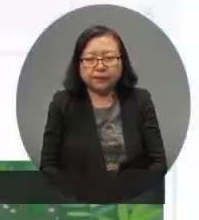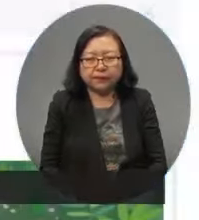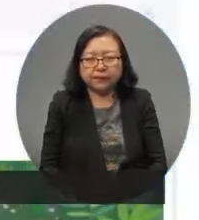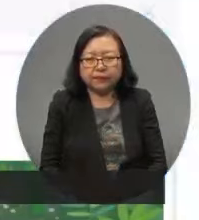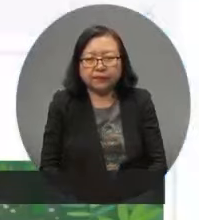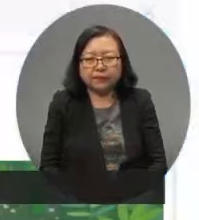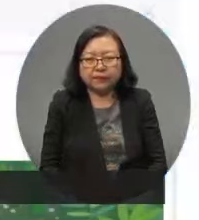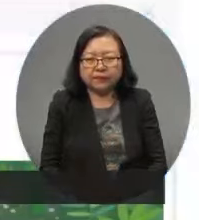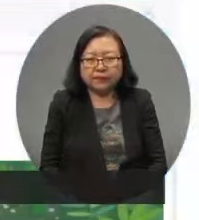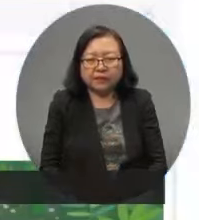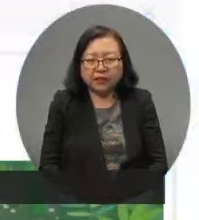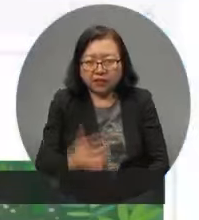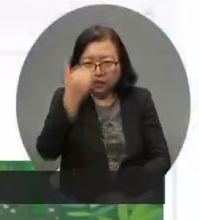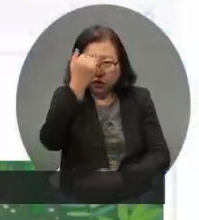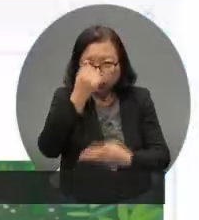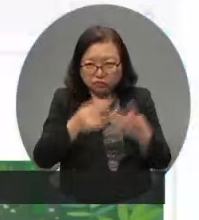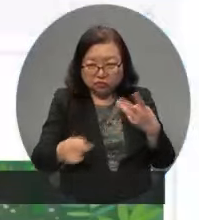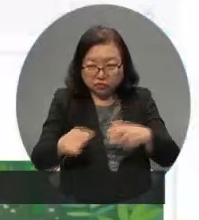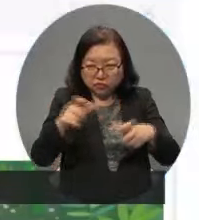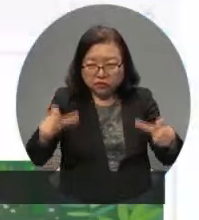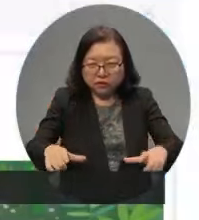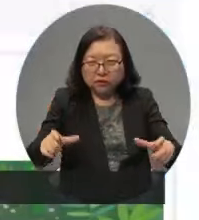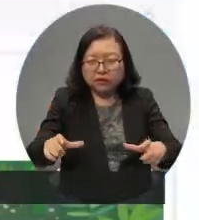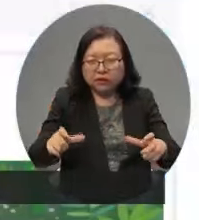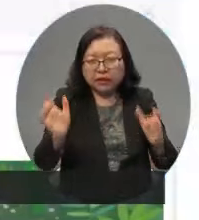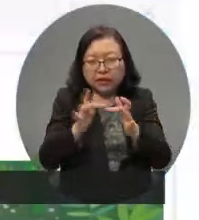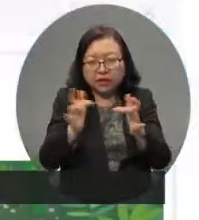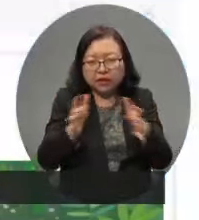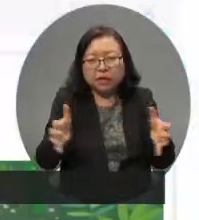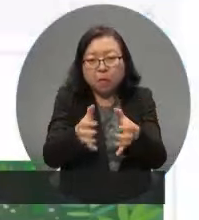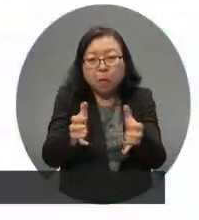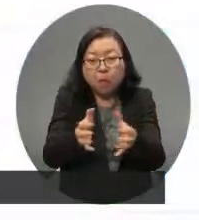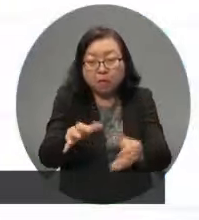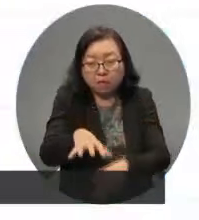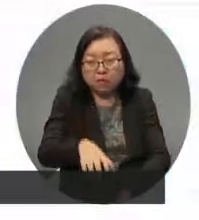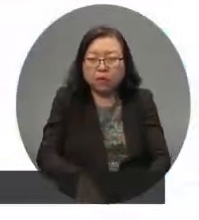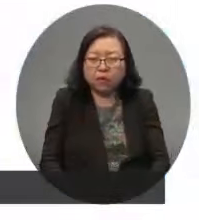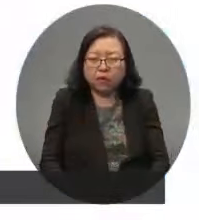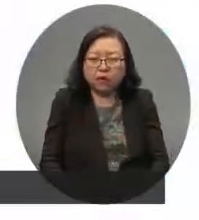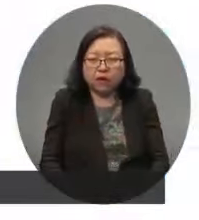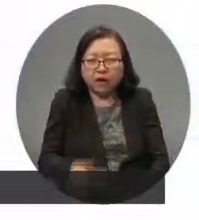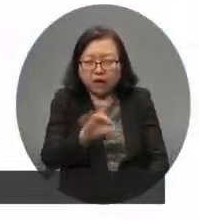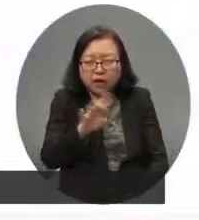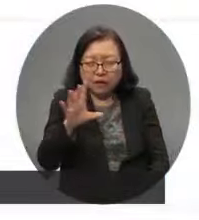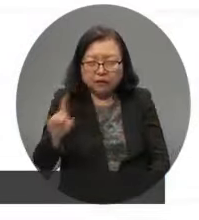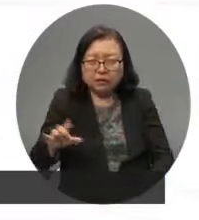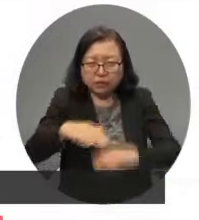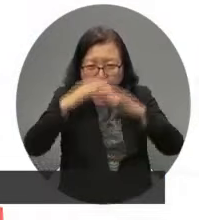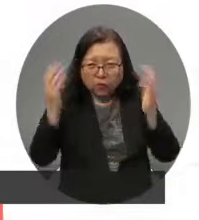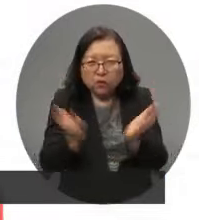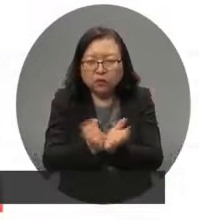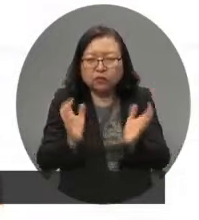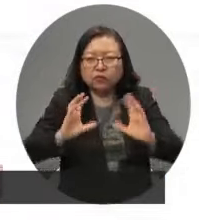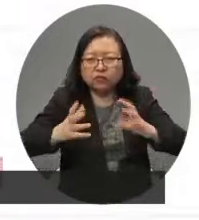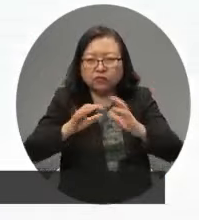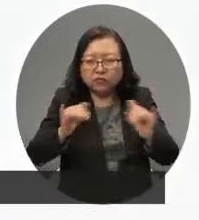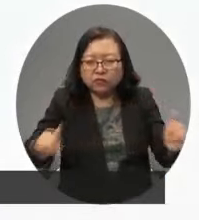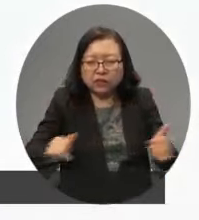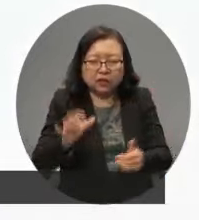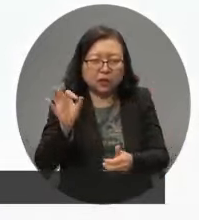기자입니다 충주를 기반으로 하는 온라인 커뮤니티입니다 종종 전국민 일상 지금에 대한 글이